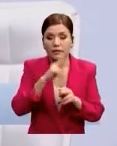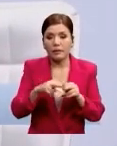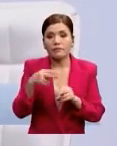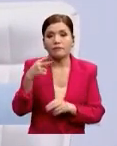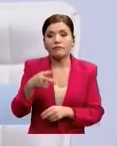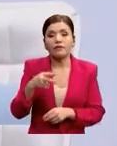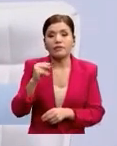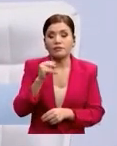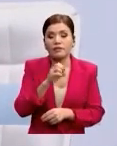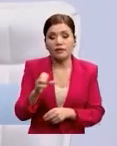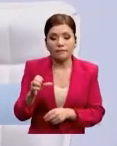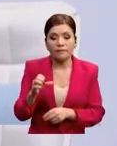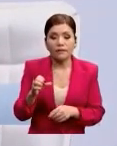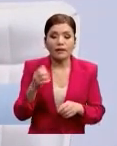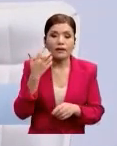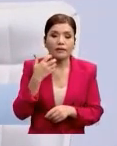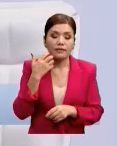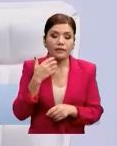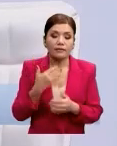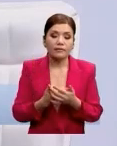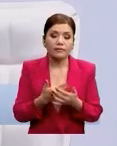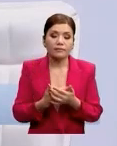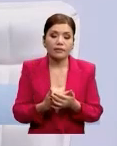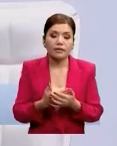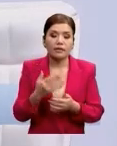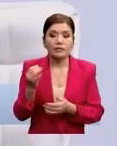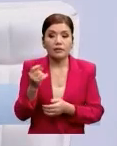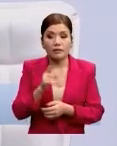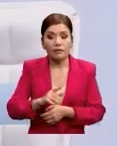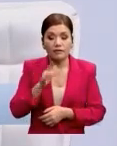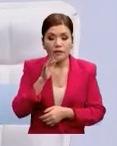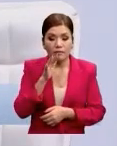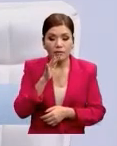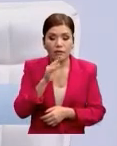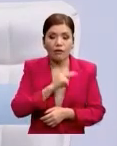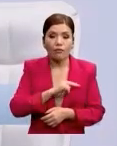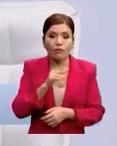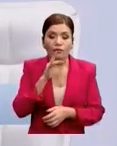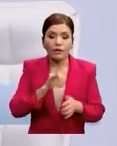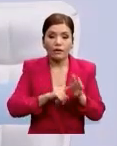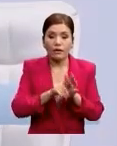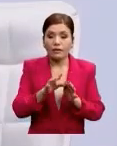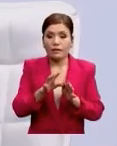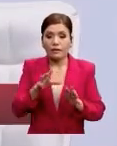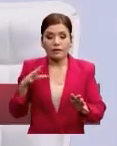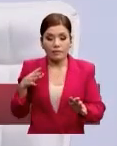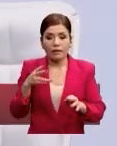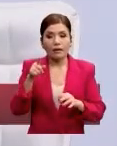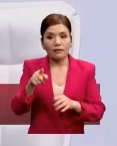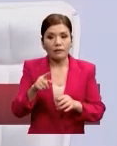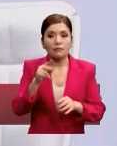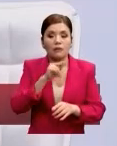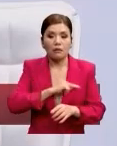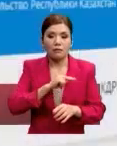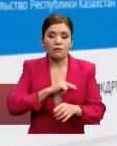фактически, когда западное время у них там рабочий день не начался, в Астане уже идет, да,